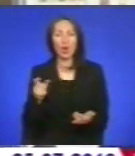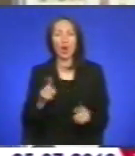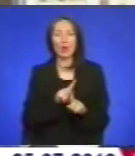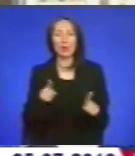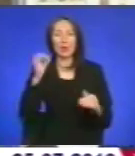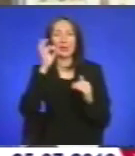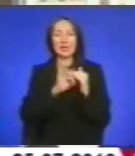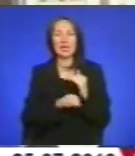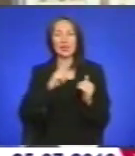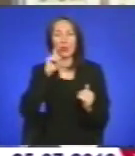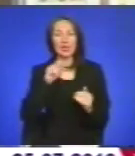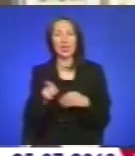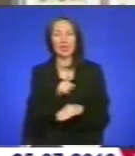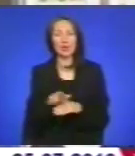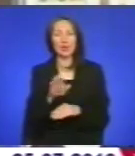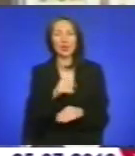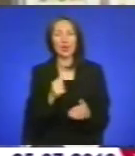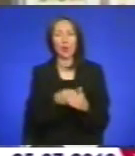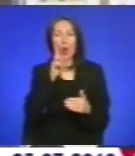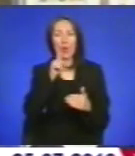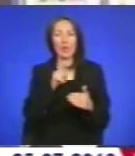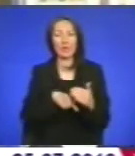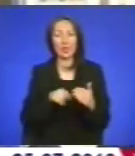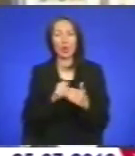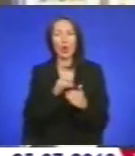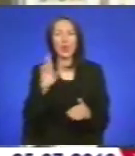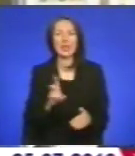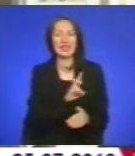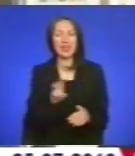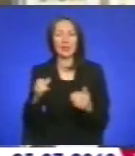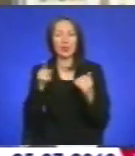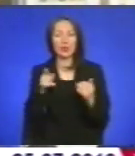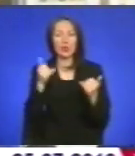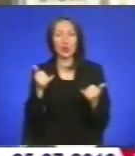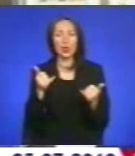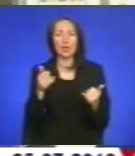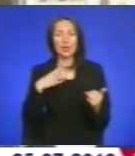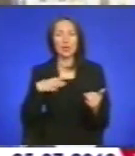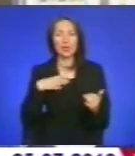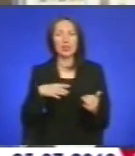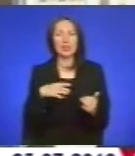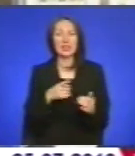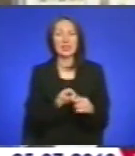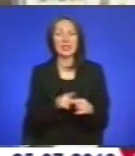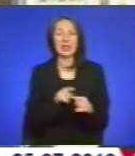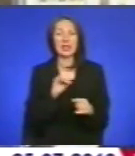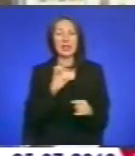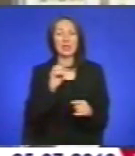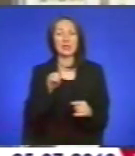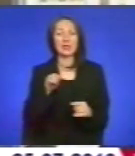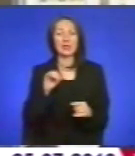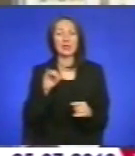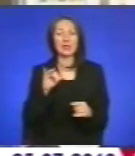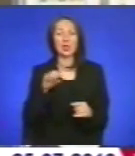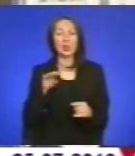Україні, в Тернопільщині, до віри, до церкви. І тому сьогодні, чекаючи, це інституція, яка сьогодні найбільш має довіру